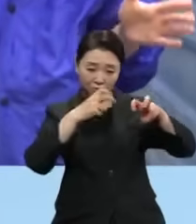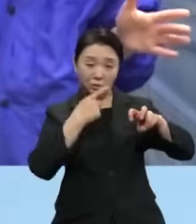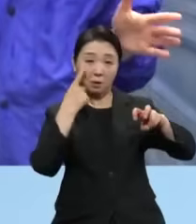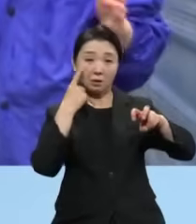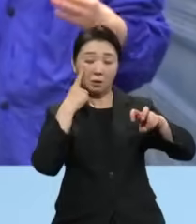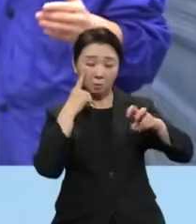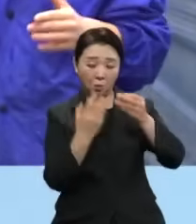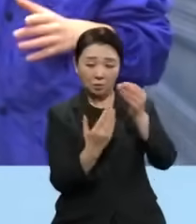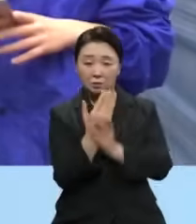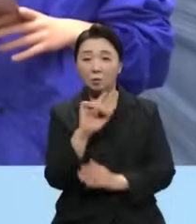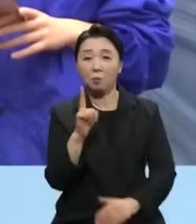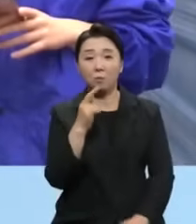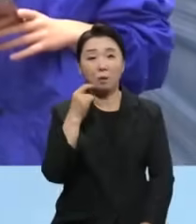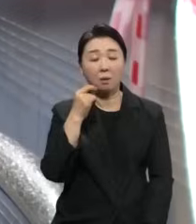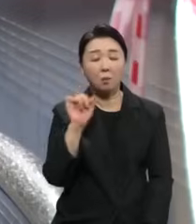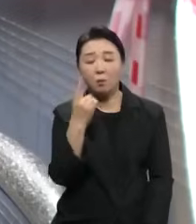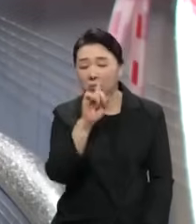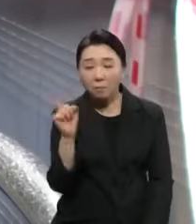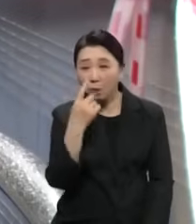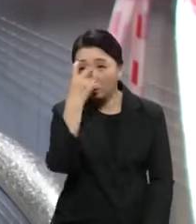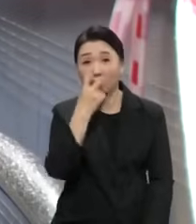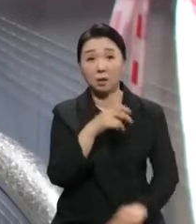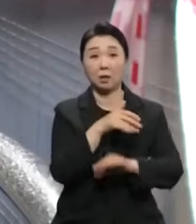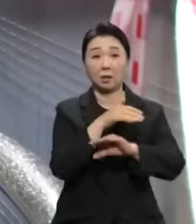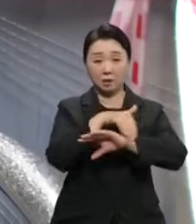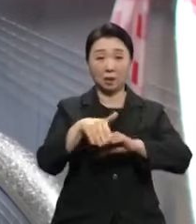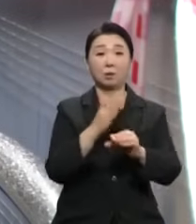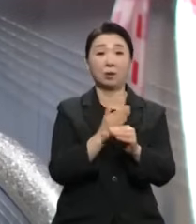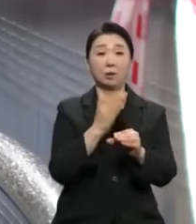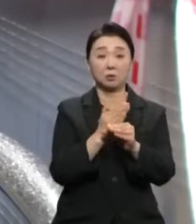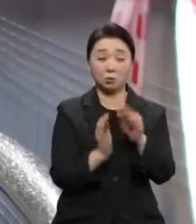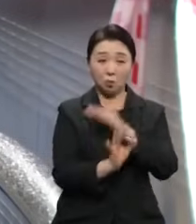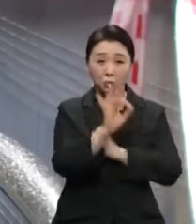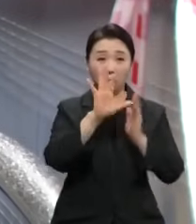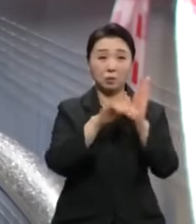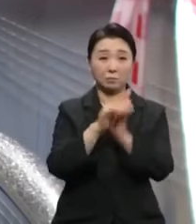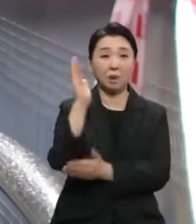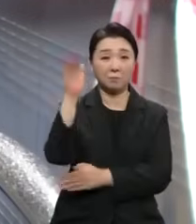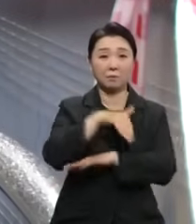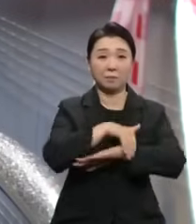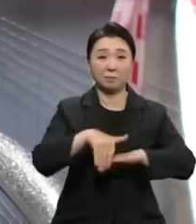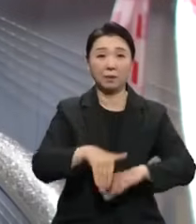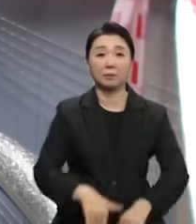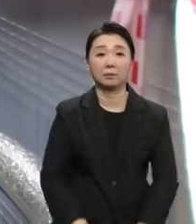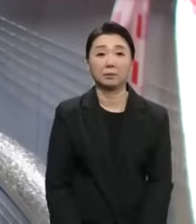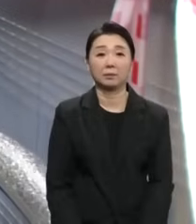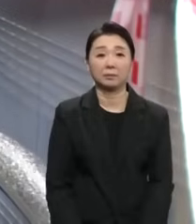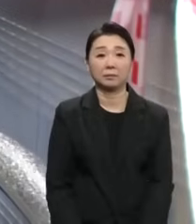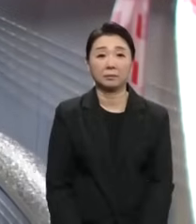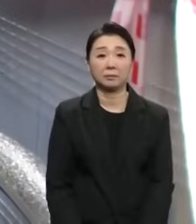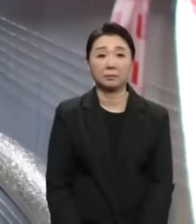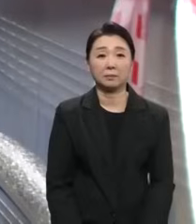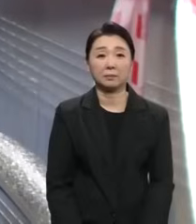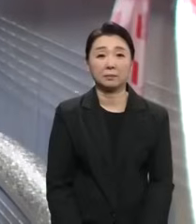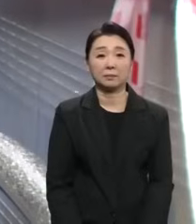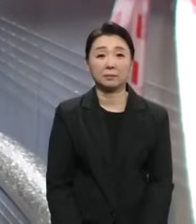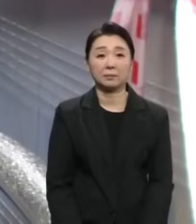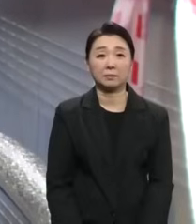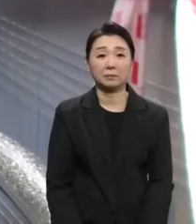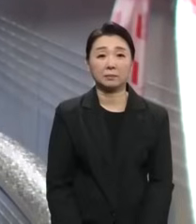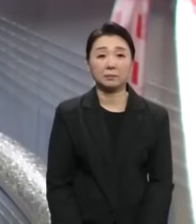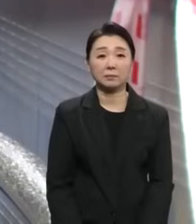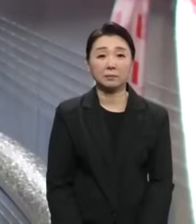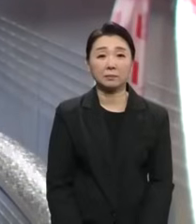사고 경위와 원인을 조사 중에 있고 오늘 오전 한 차례 브리핑을 실시할 계획입니다. 지금까지 서울시청 사고